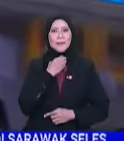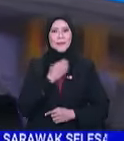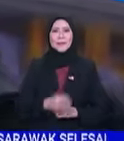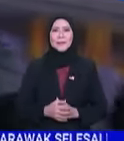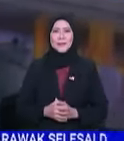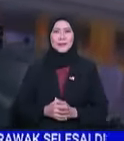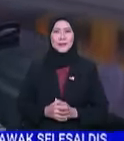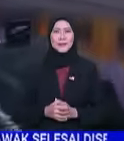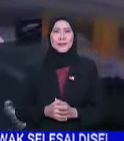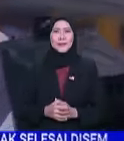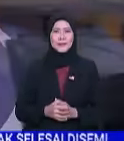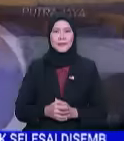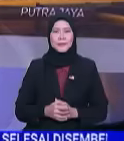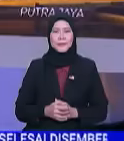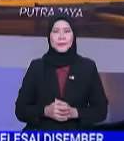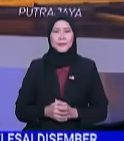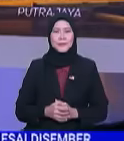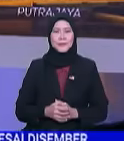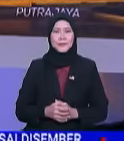tadi.